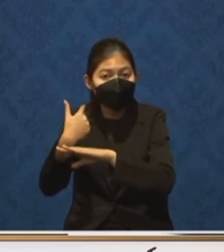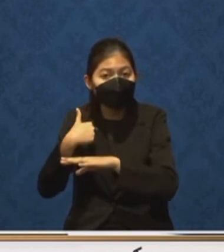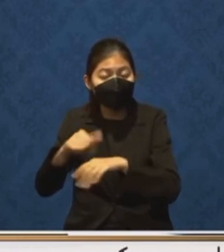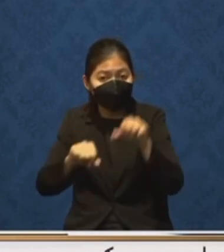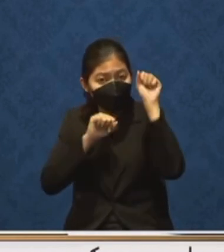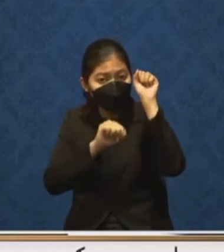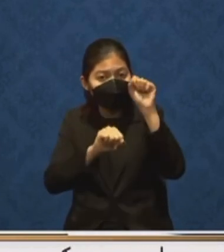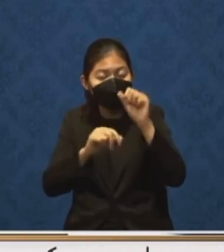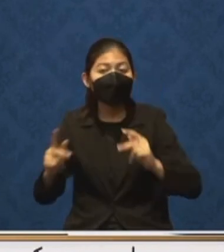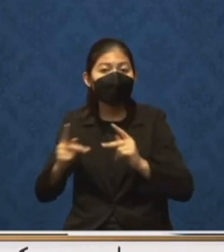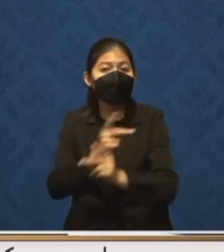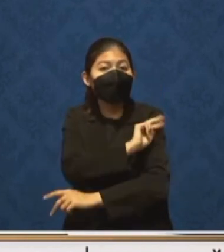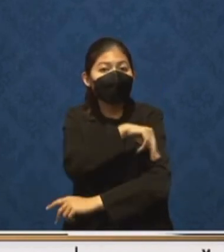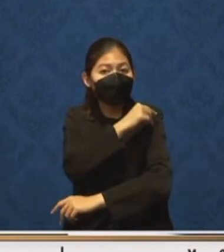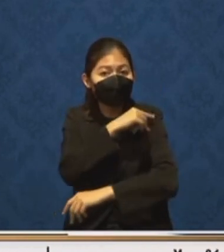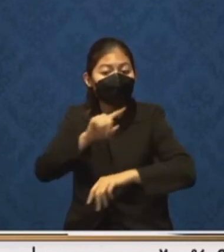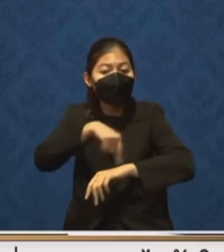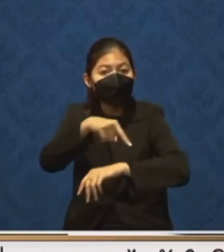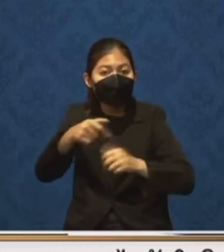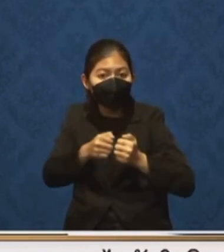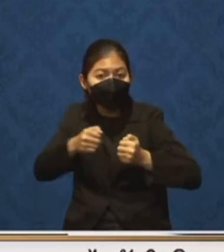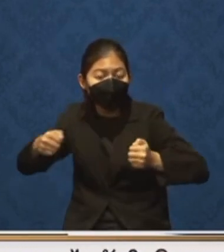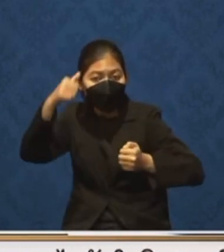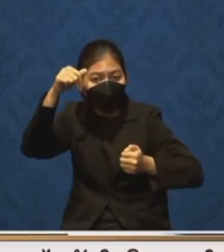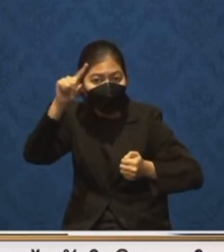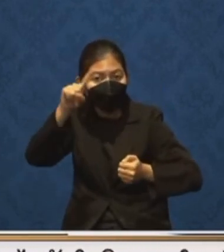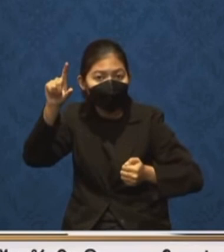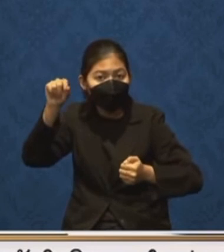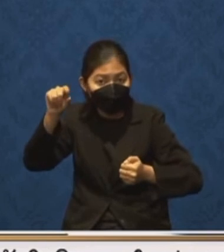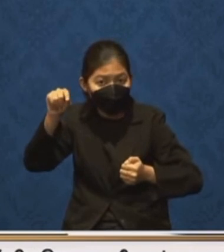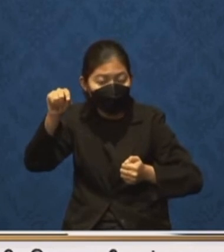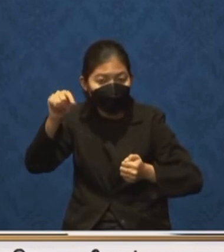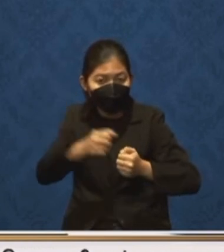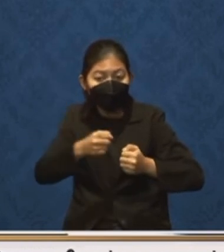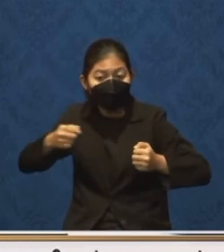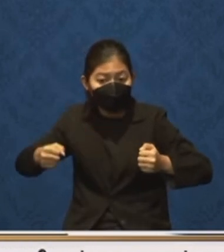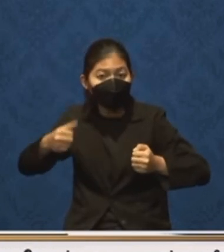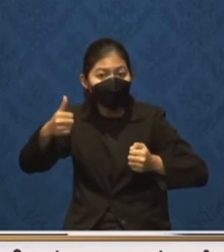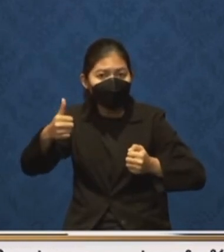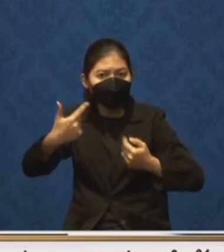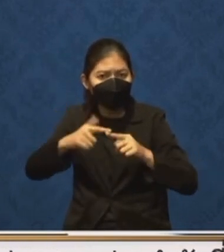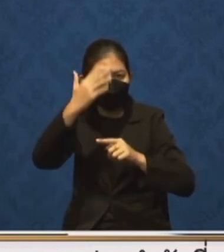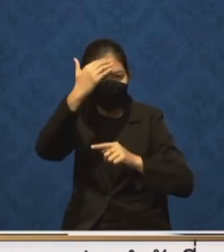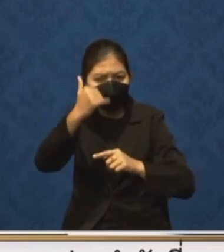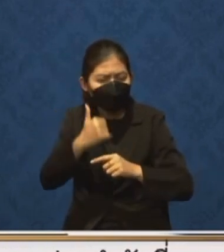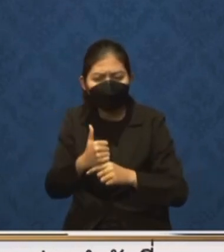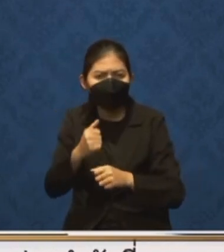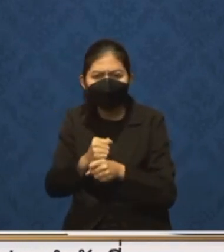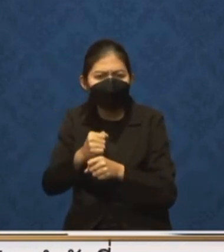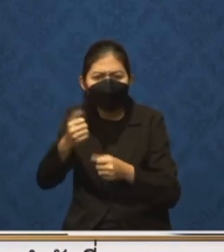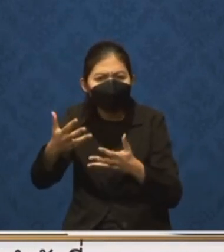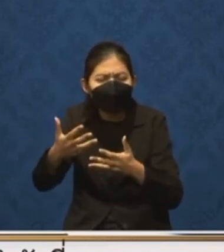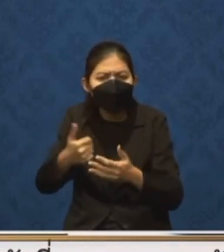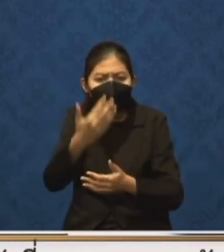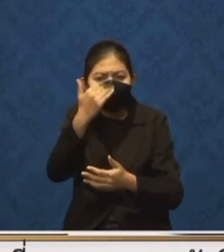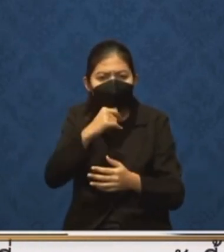ประกาศกประกัj ระยา 120 วัน dentroทำไมถึงไม่ได้ทำนะครัทำไมถงต้อง